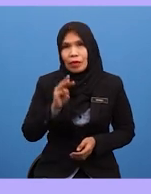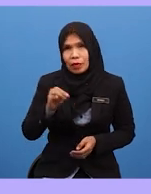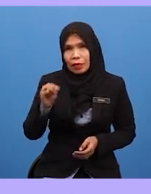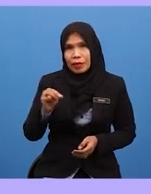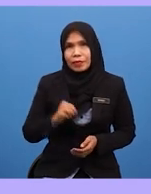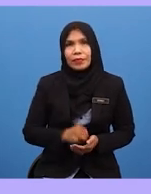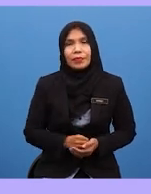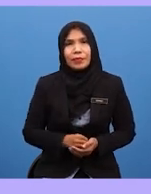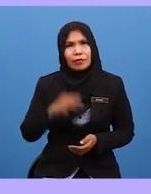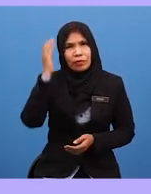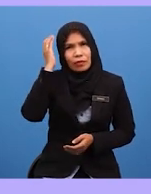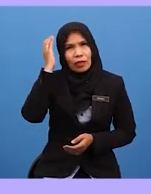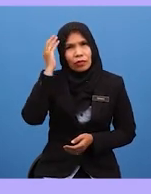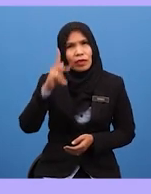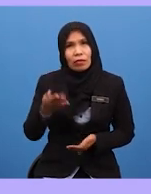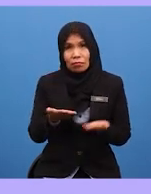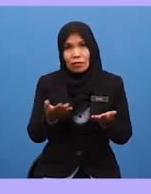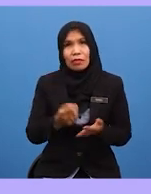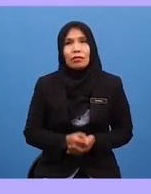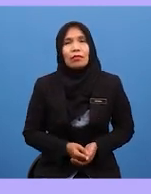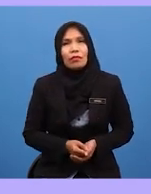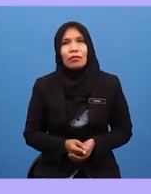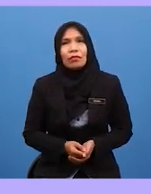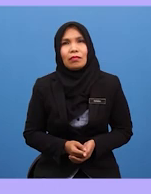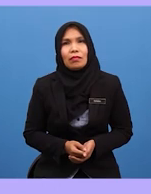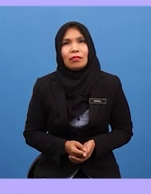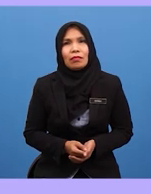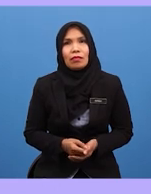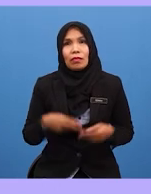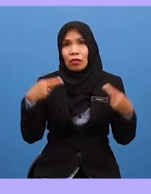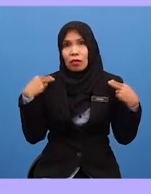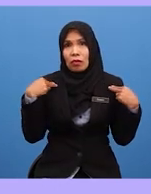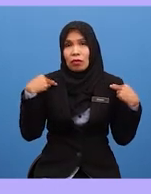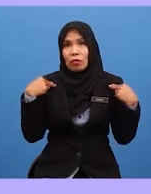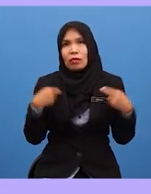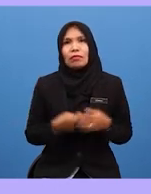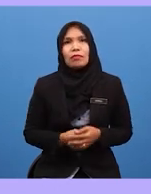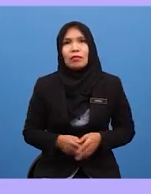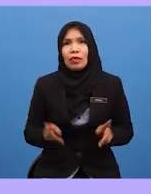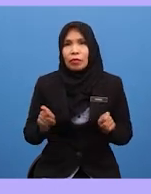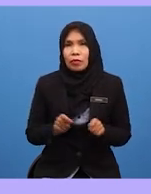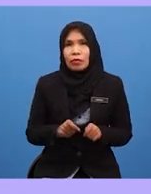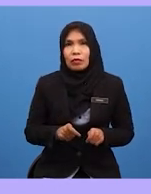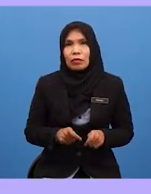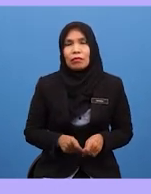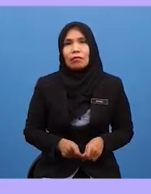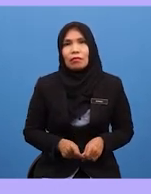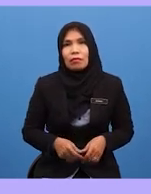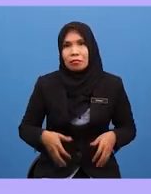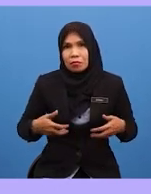Murid-murid, tahukah anda haiwan berangka seperti monyet,